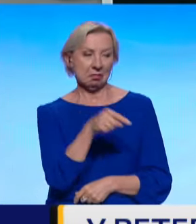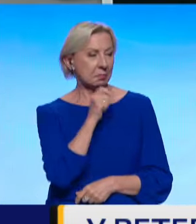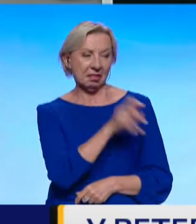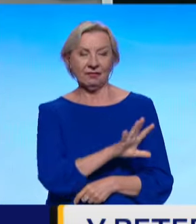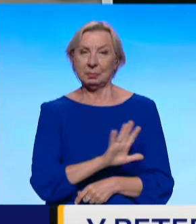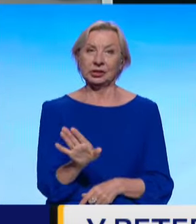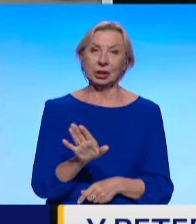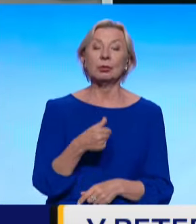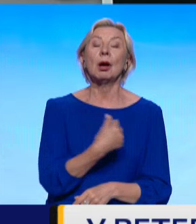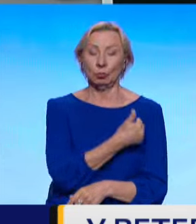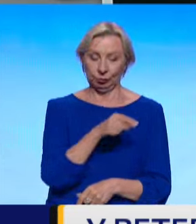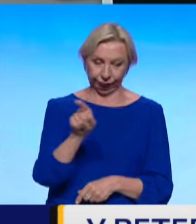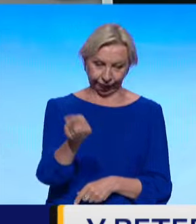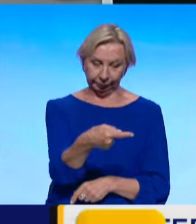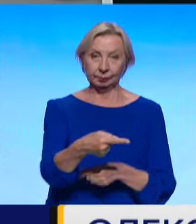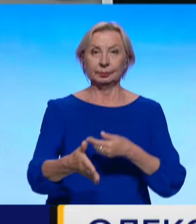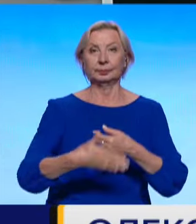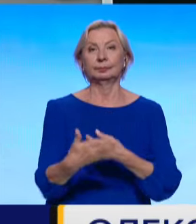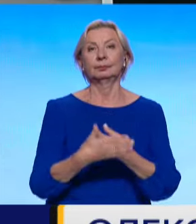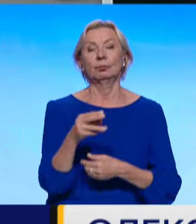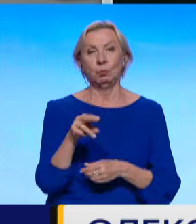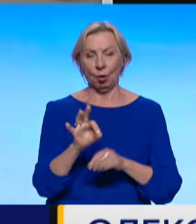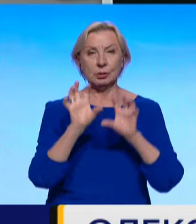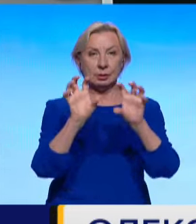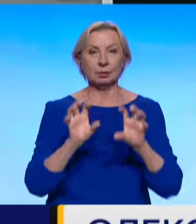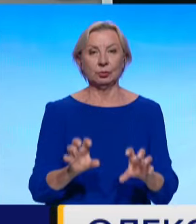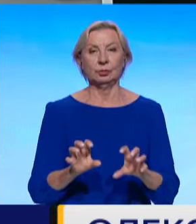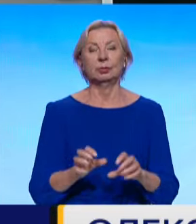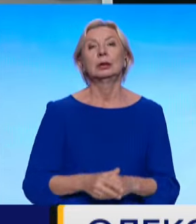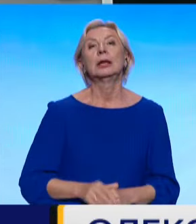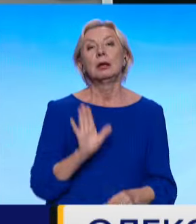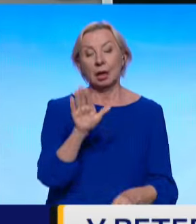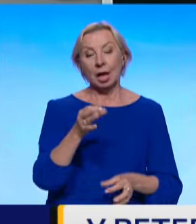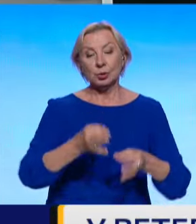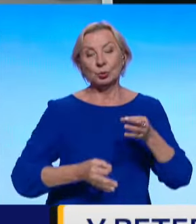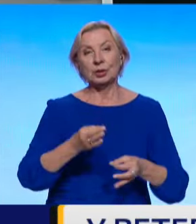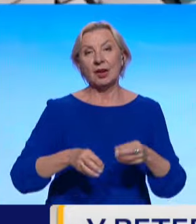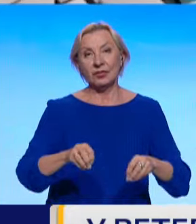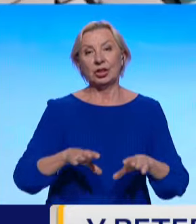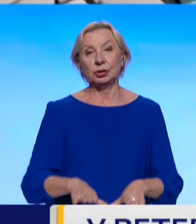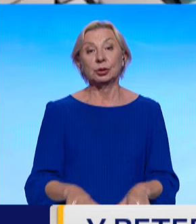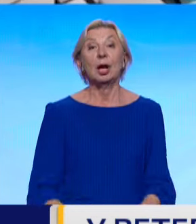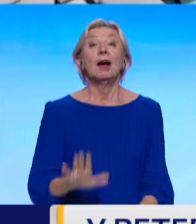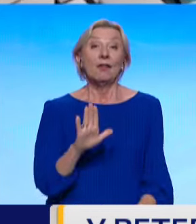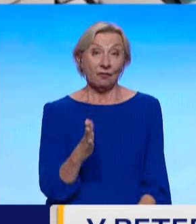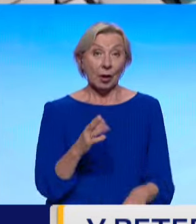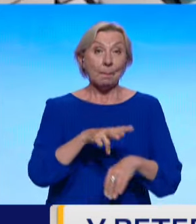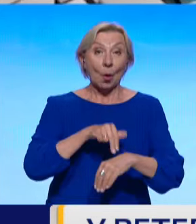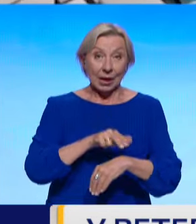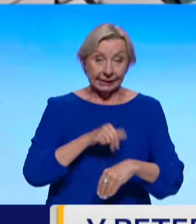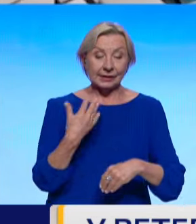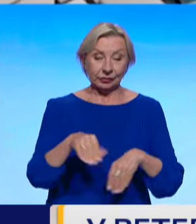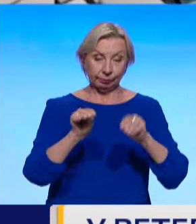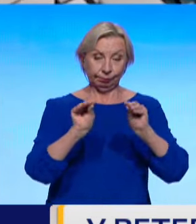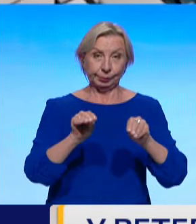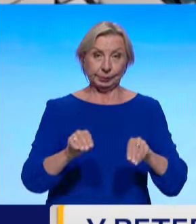поніс покарання в межах діючого законодавства. І там вже хай вирішують суддя і слідчі. У поліції вже склали